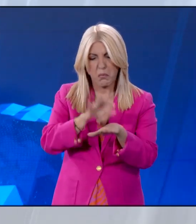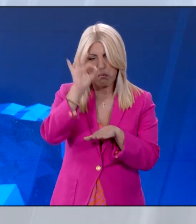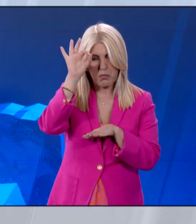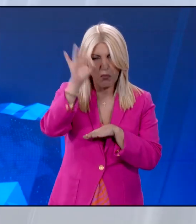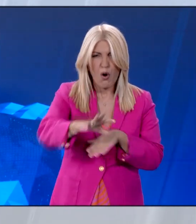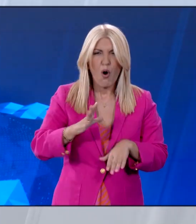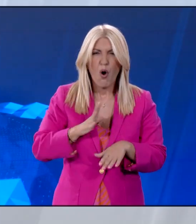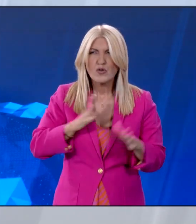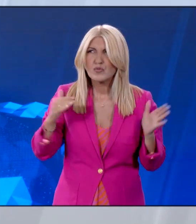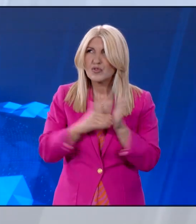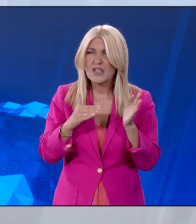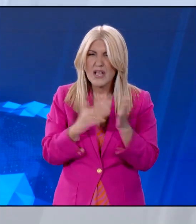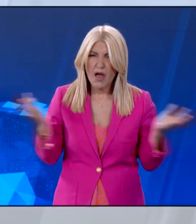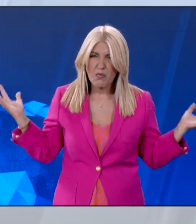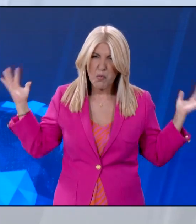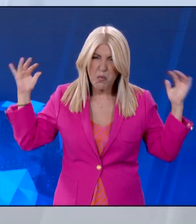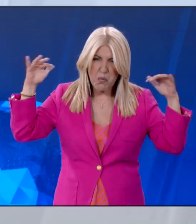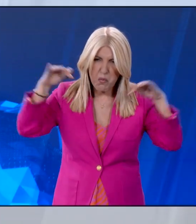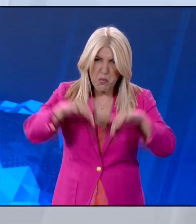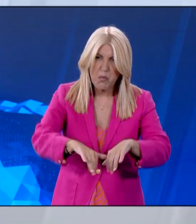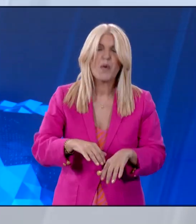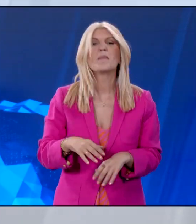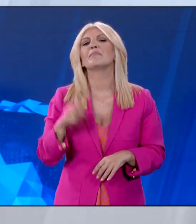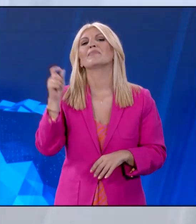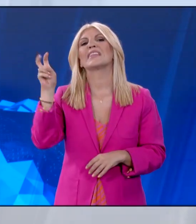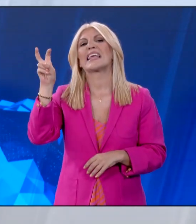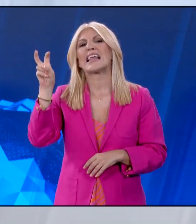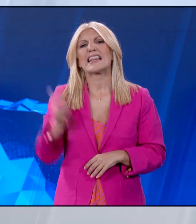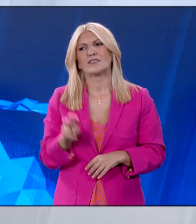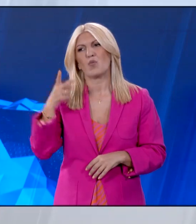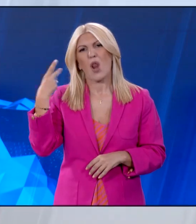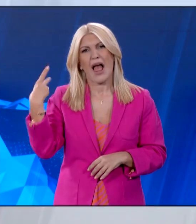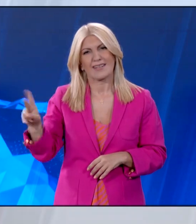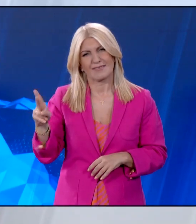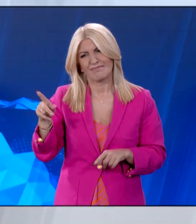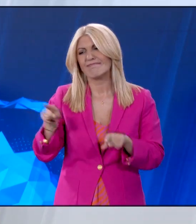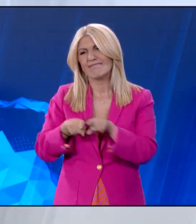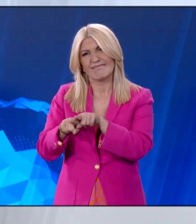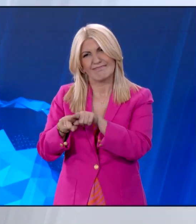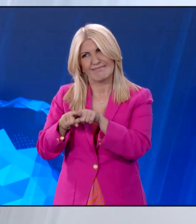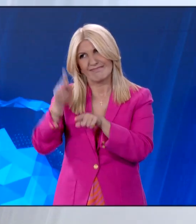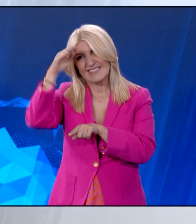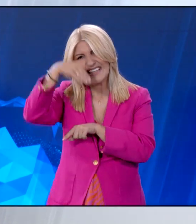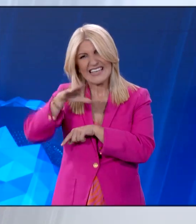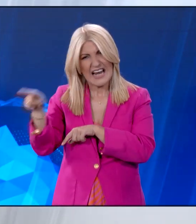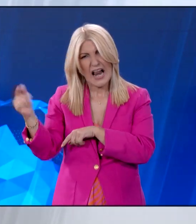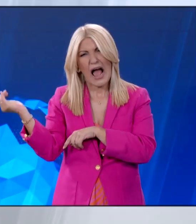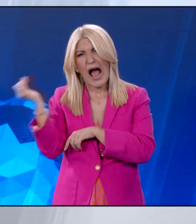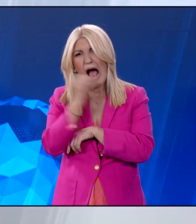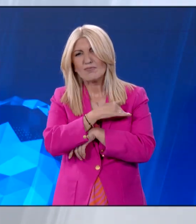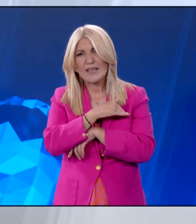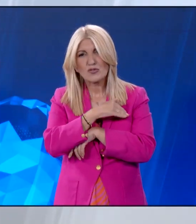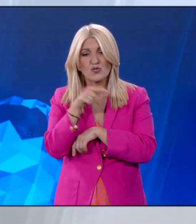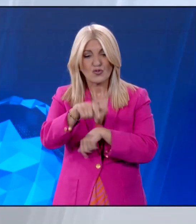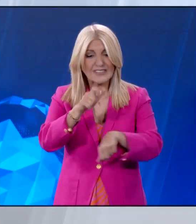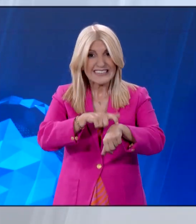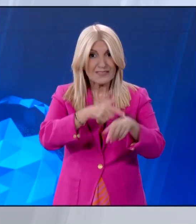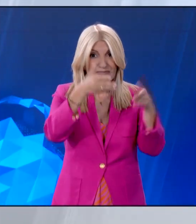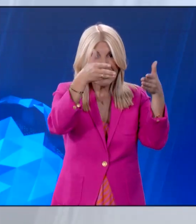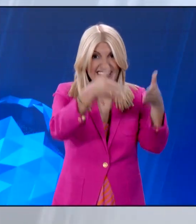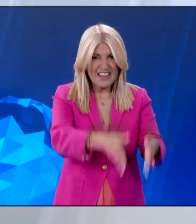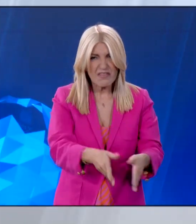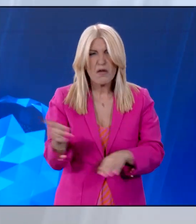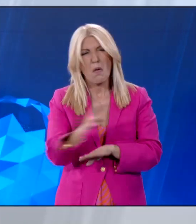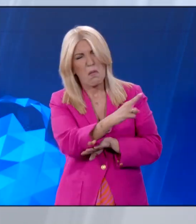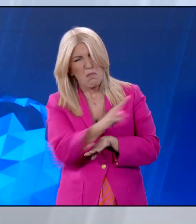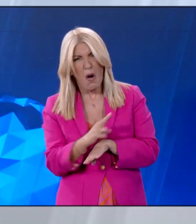παύσεις 48 ώρων, η φιλοϊρανική οργάνωση Χεσμπολάχ εξαπέλυσε μπαράζ ρουκετών εναντίον του Βόρειου Ισραήλ, με τον ηγέτη της Χασάν